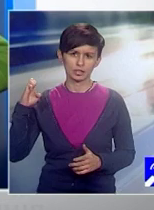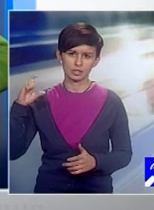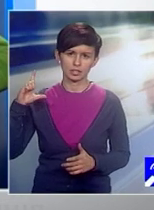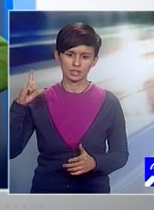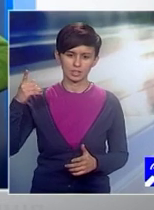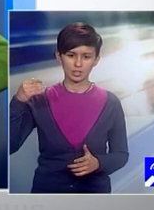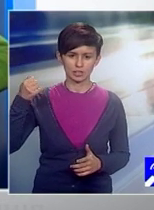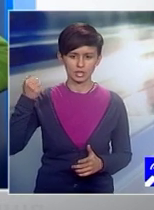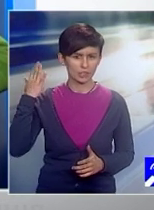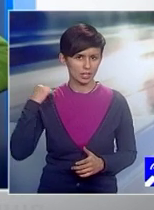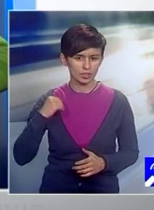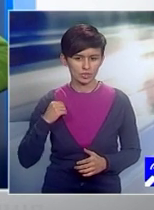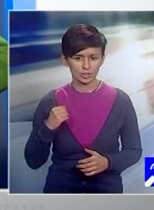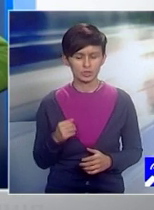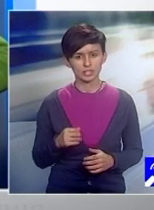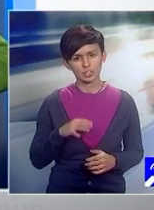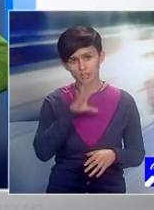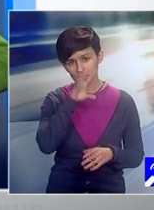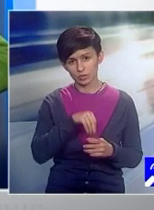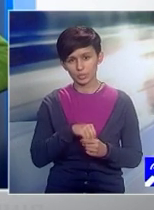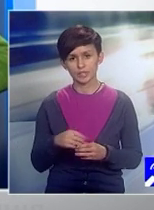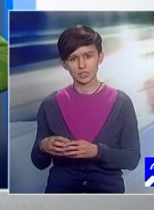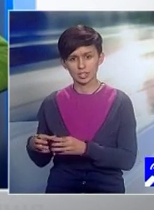cu grupuri etnice slavone.